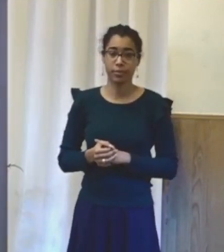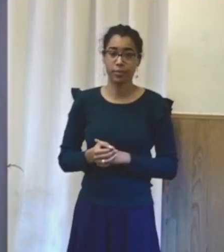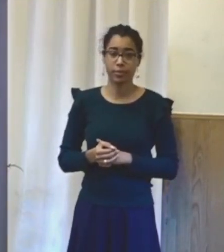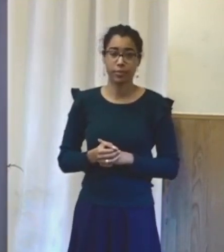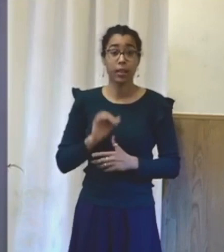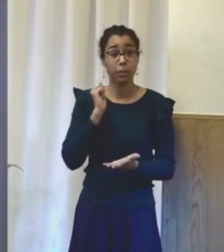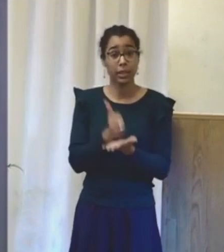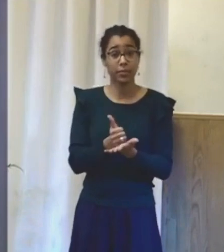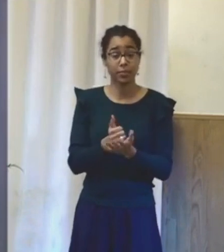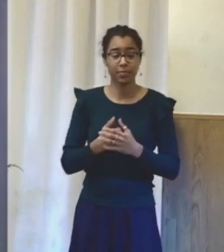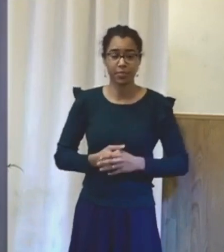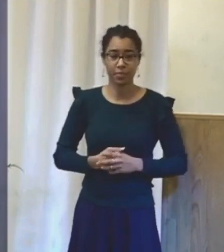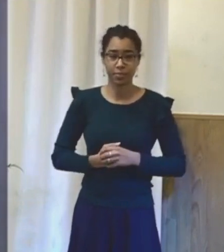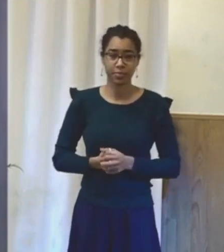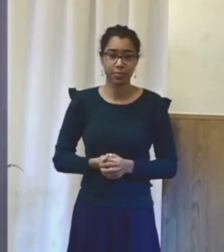Amen.